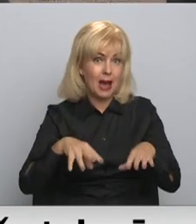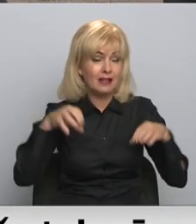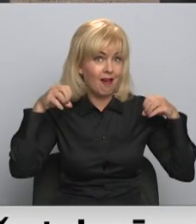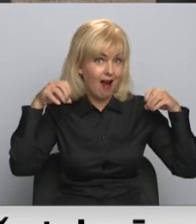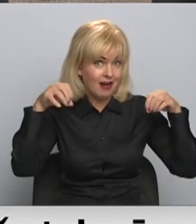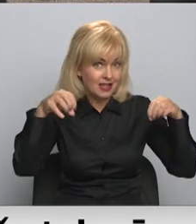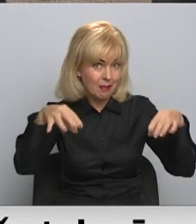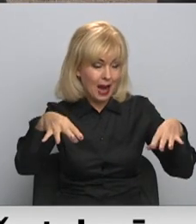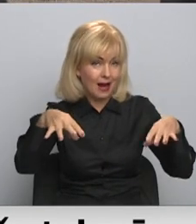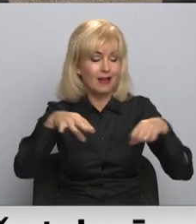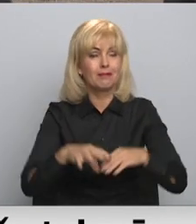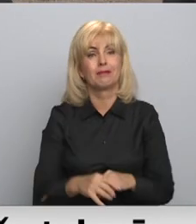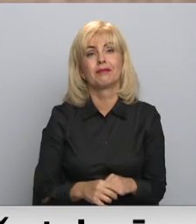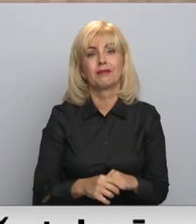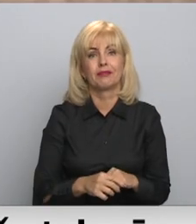gaismekļi.